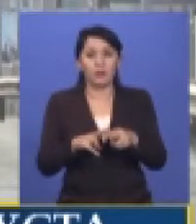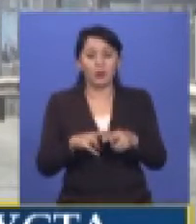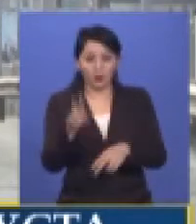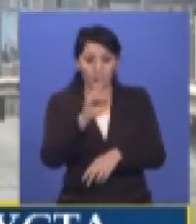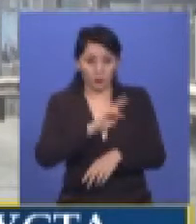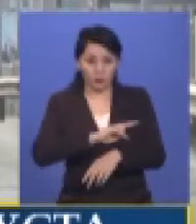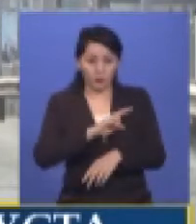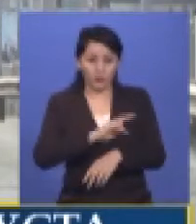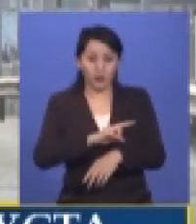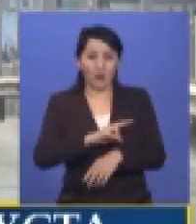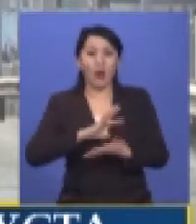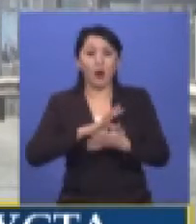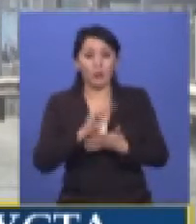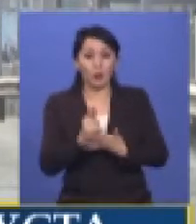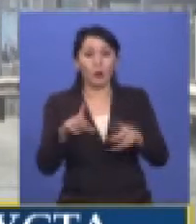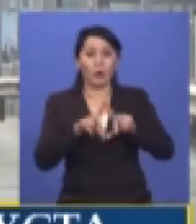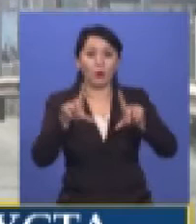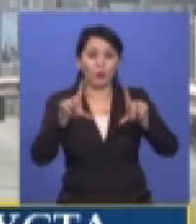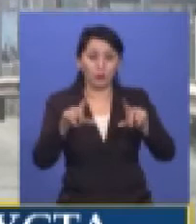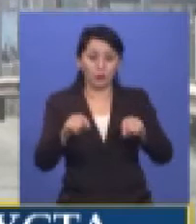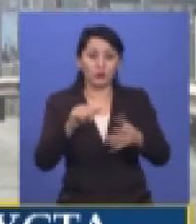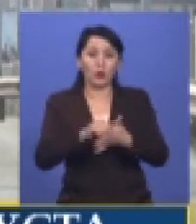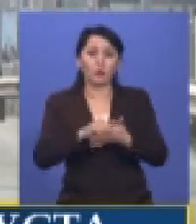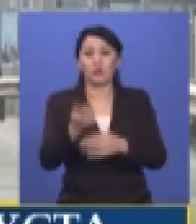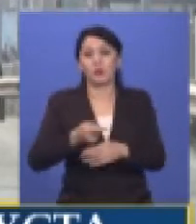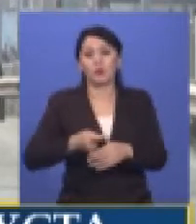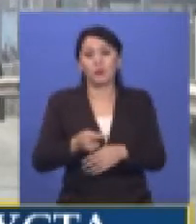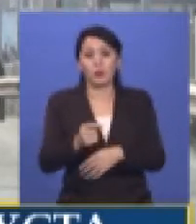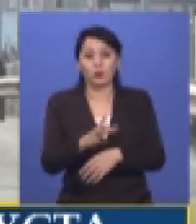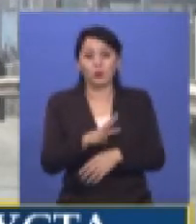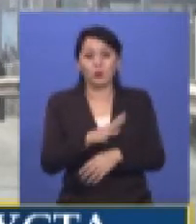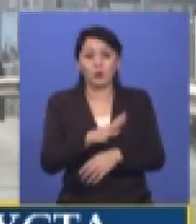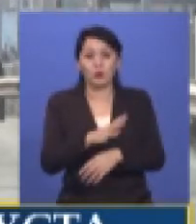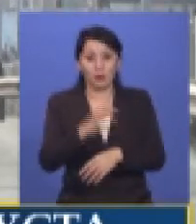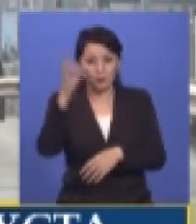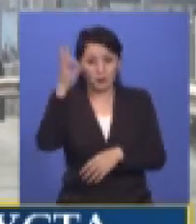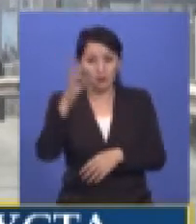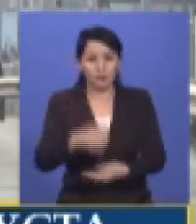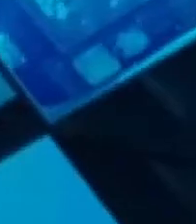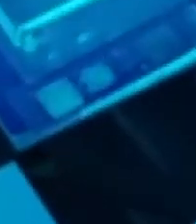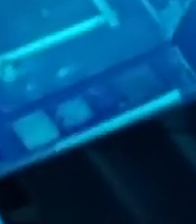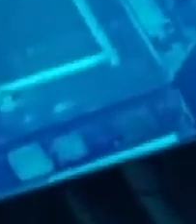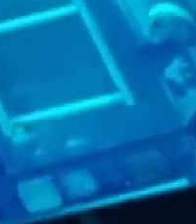қамту орталығына барлық құжаттарды тапсыру қажеттігін тағы да естеріңізге сала кетеміз.